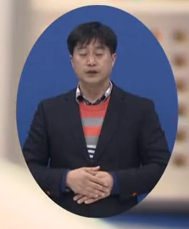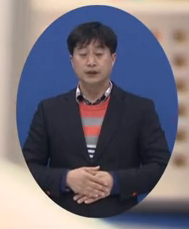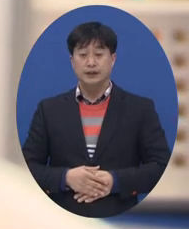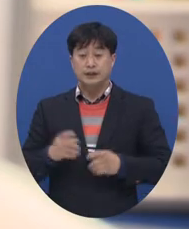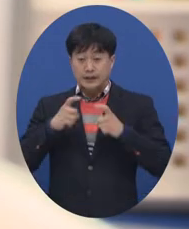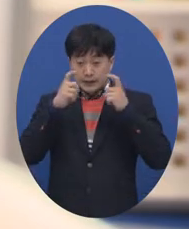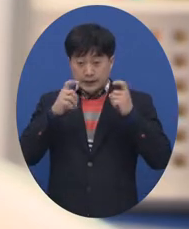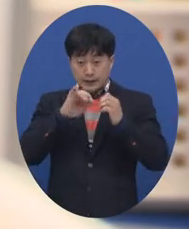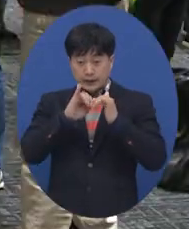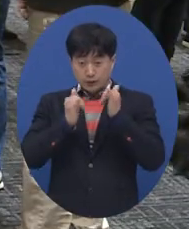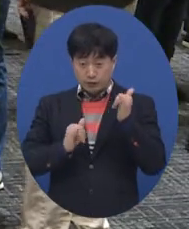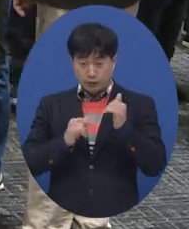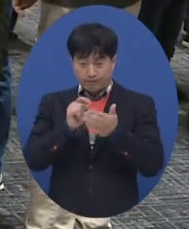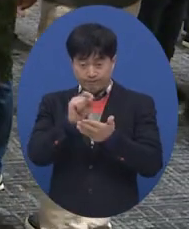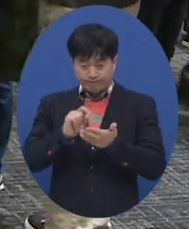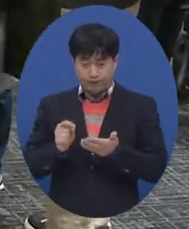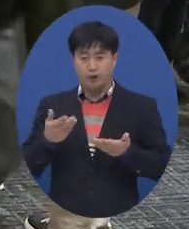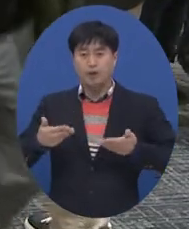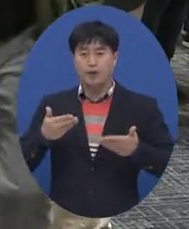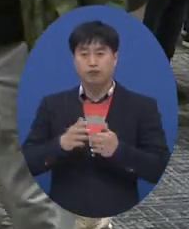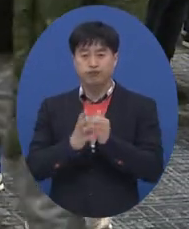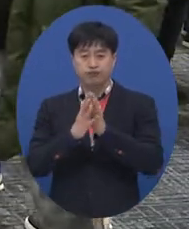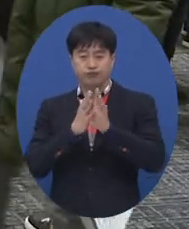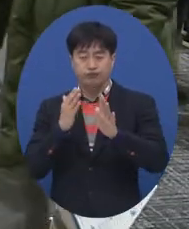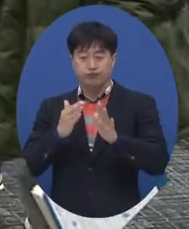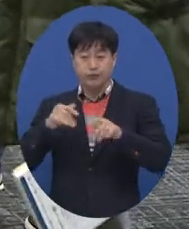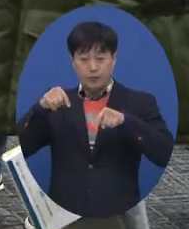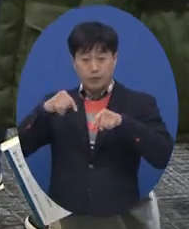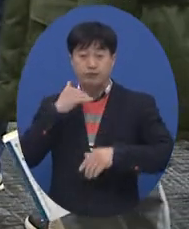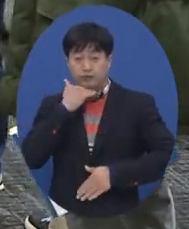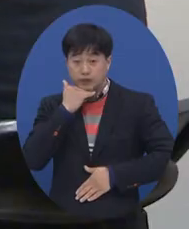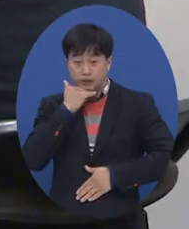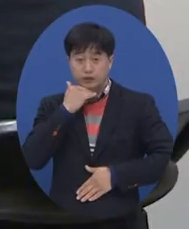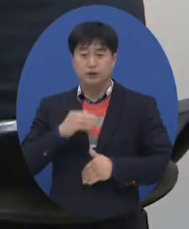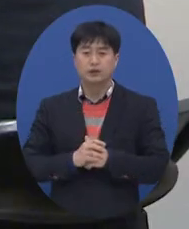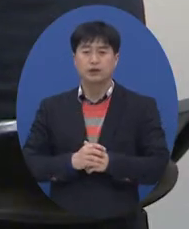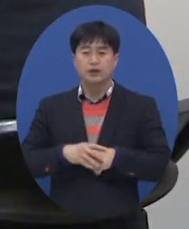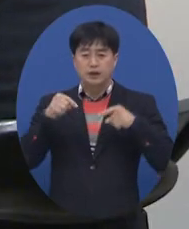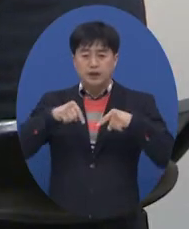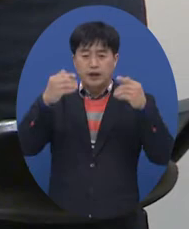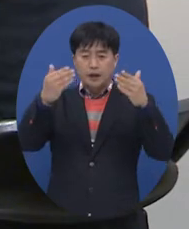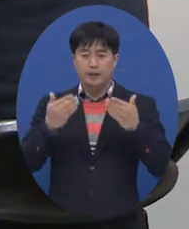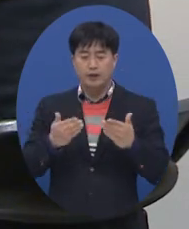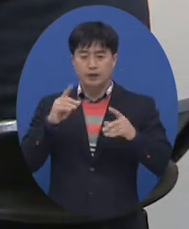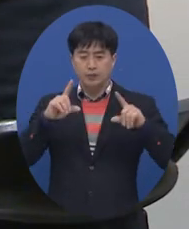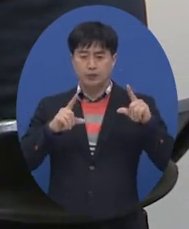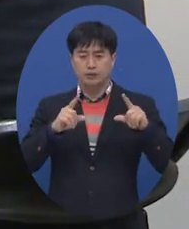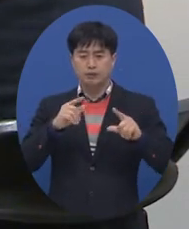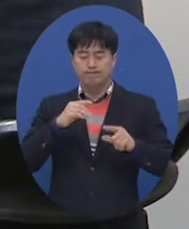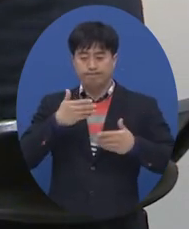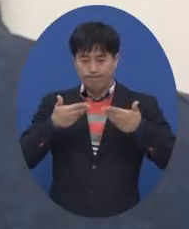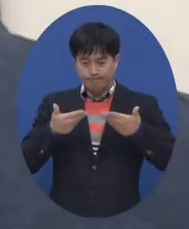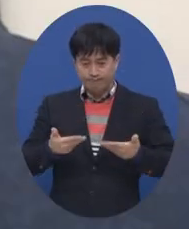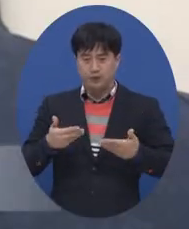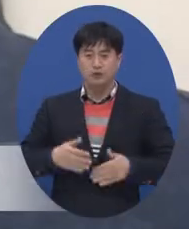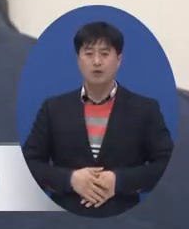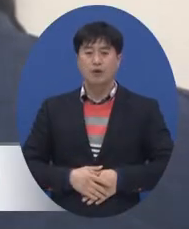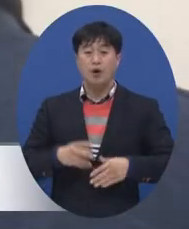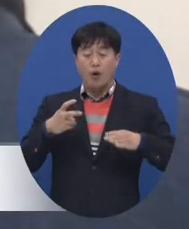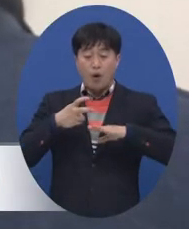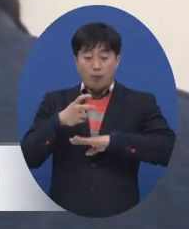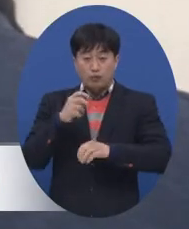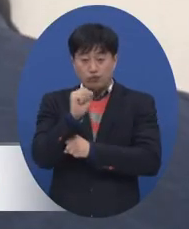이력서를 써내려 가는 손길이 분주하고 줄지어 면접을 기다리는가 하면 상담을 받는 모습이 자못 진지합니다.